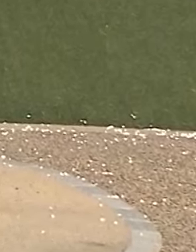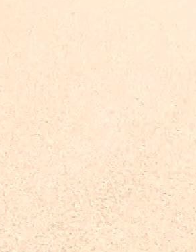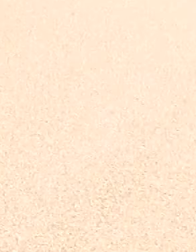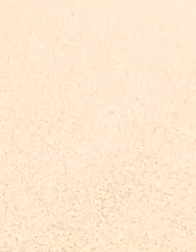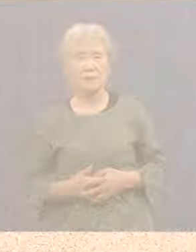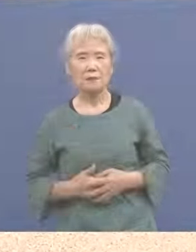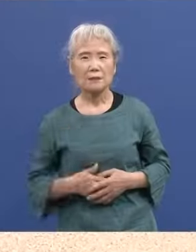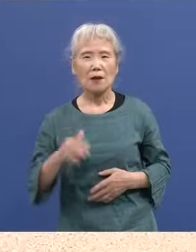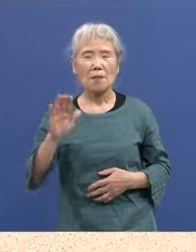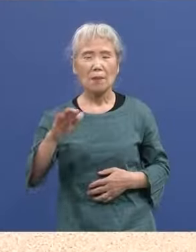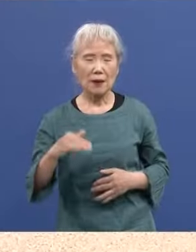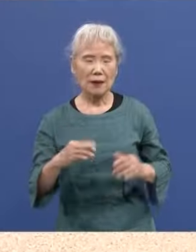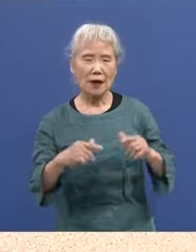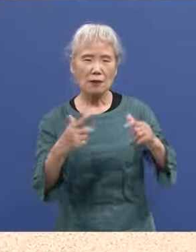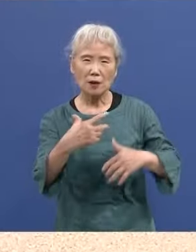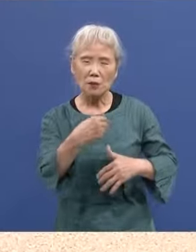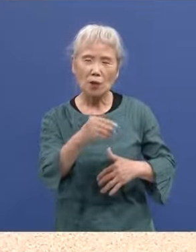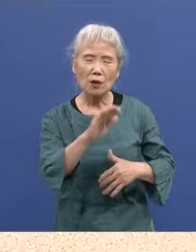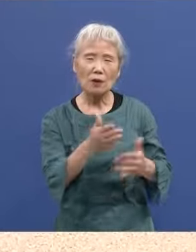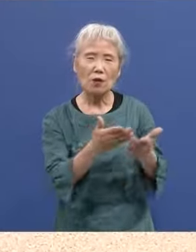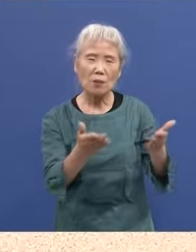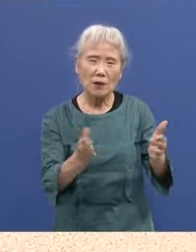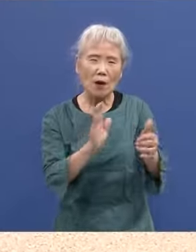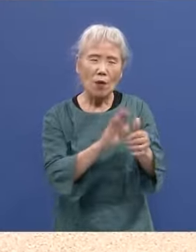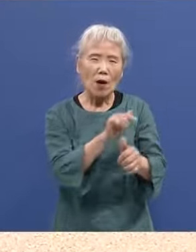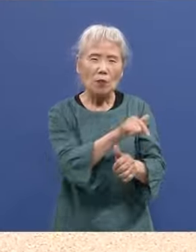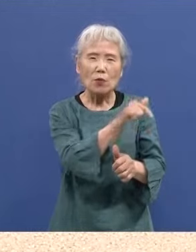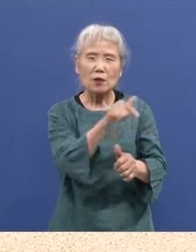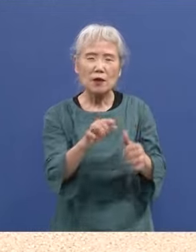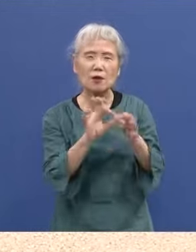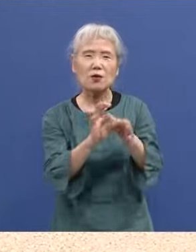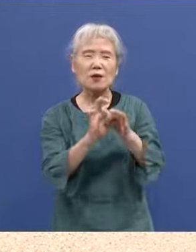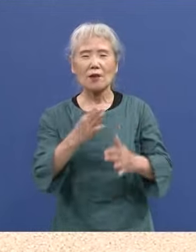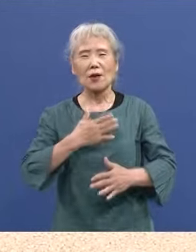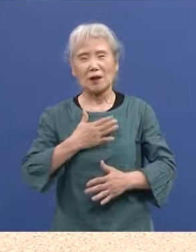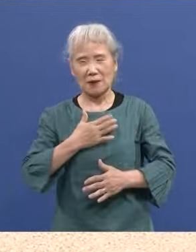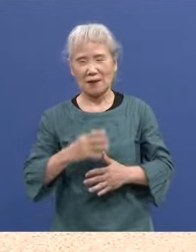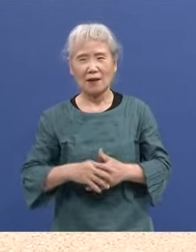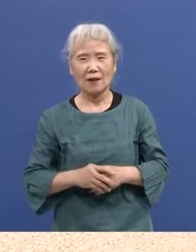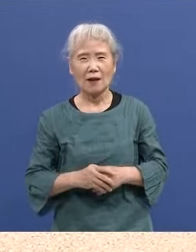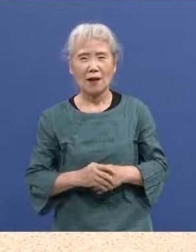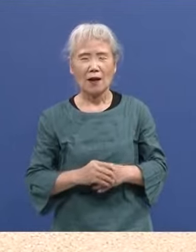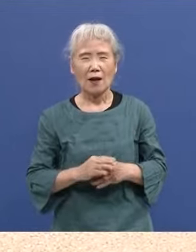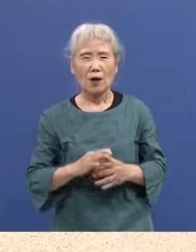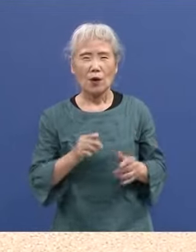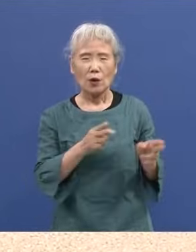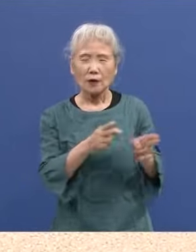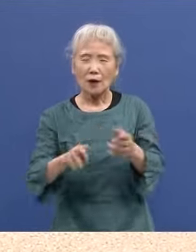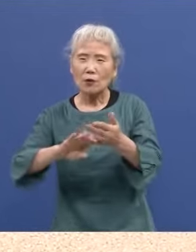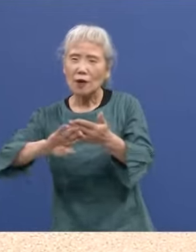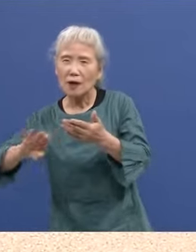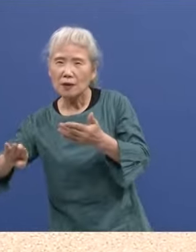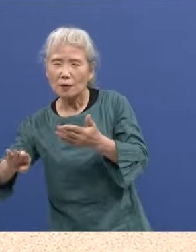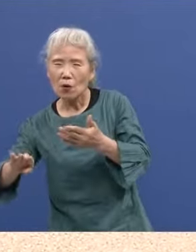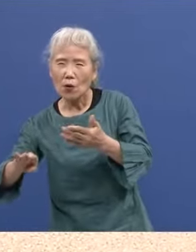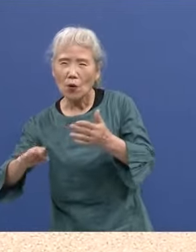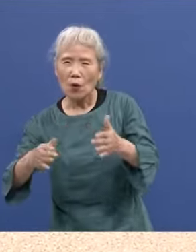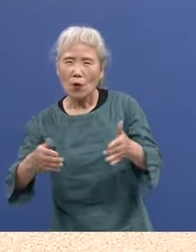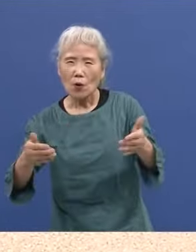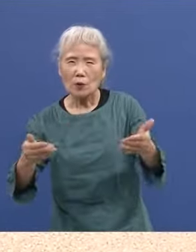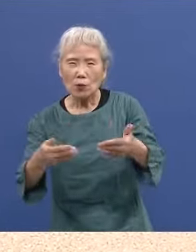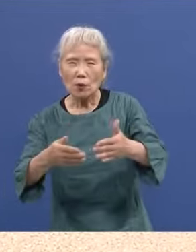馬場さん、 はい、 高槻魅力あるお店応援プロジェクトについてよく分かったんですが、 はい、 この制度以外にも創業を